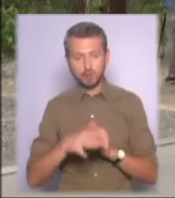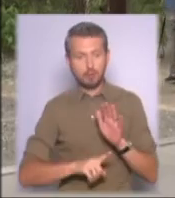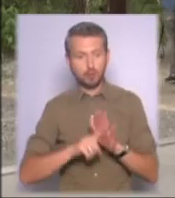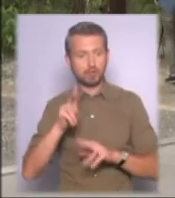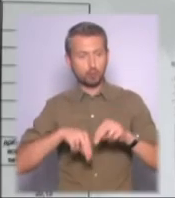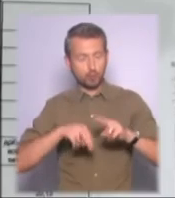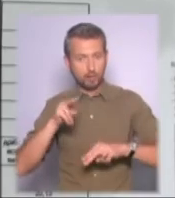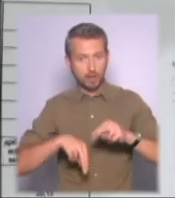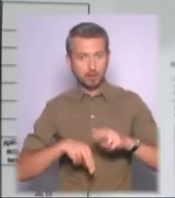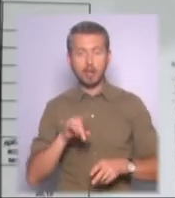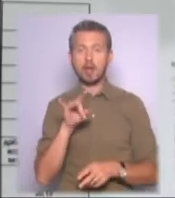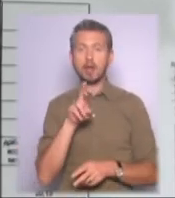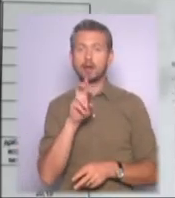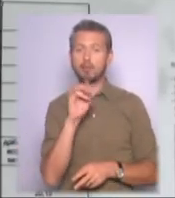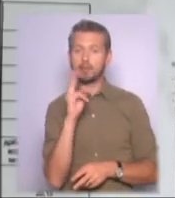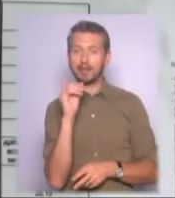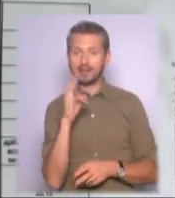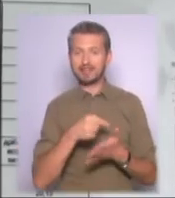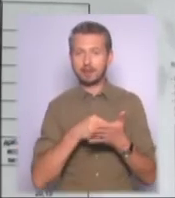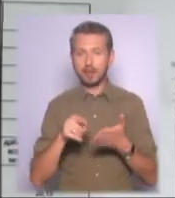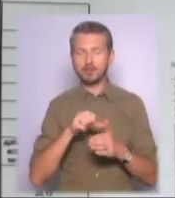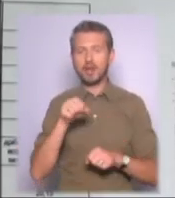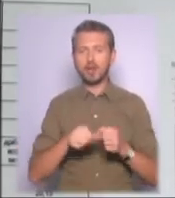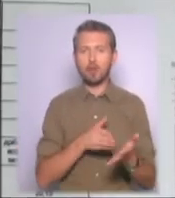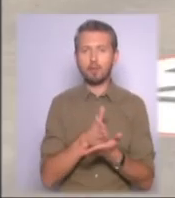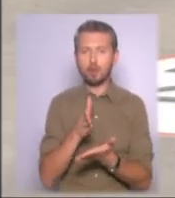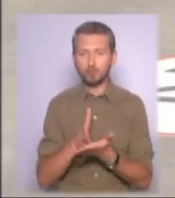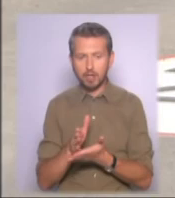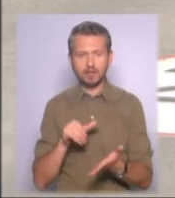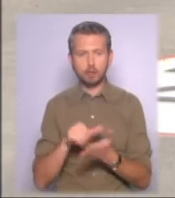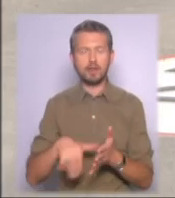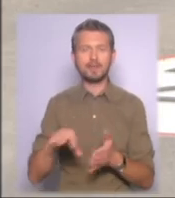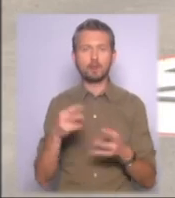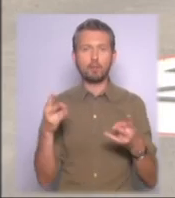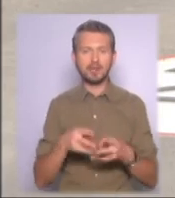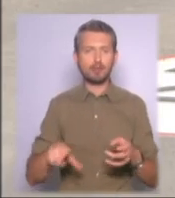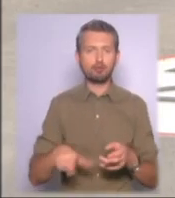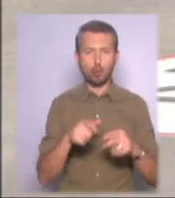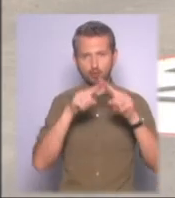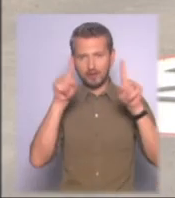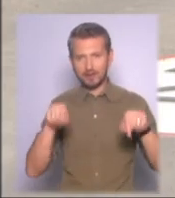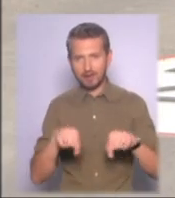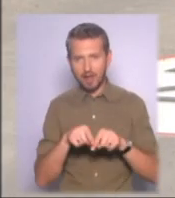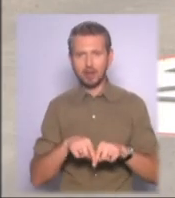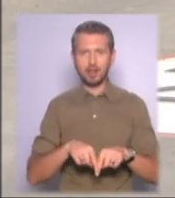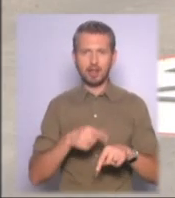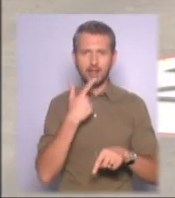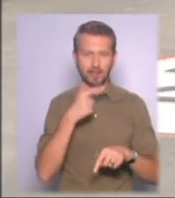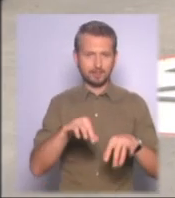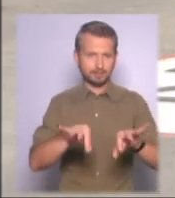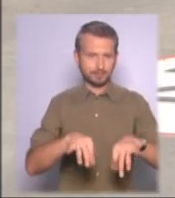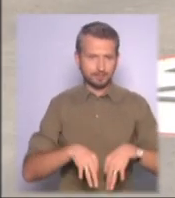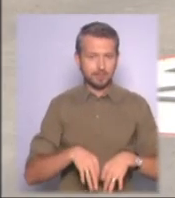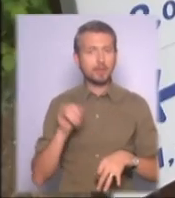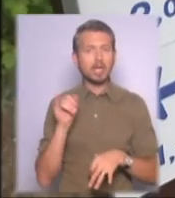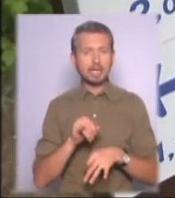будувати. Рябікін зазначив, що на веломаршрутах встановлять усі необхідні дорожні знаки, нанесуть розмітку, оновлять вуличне освітлення та знизять